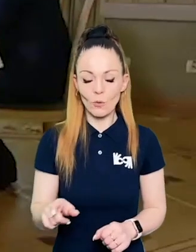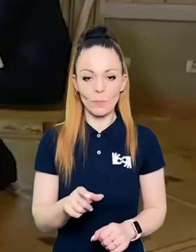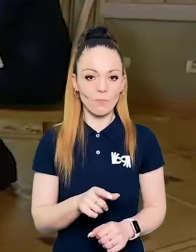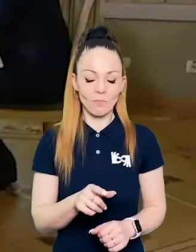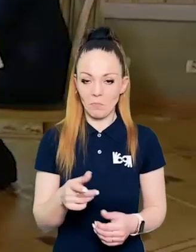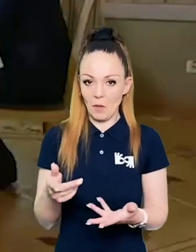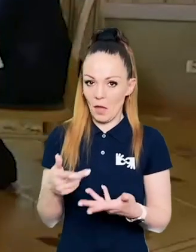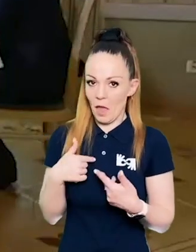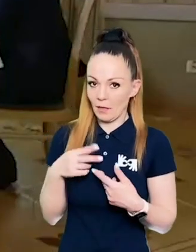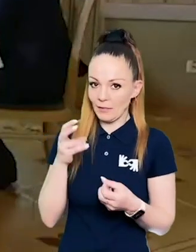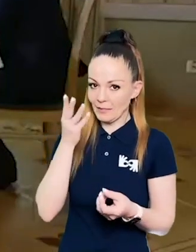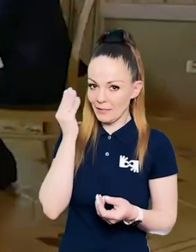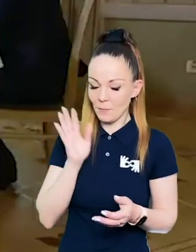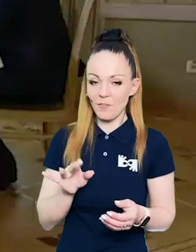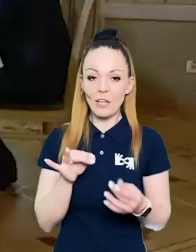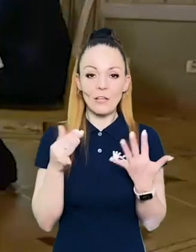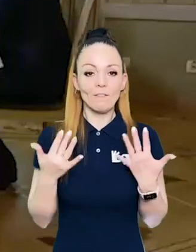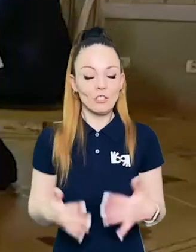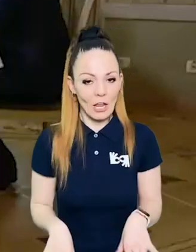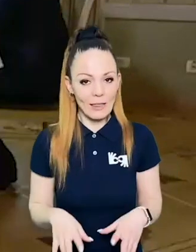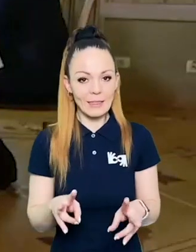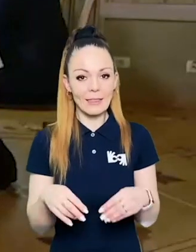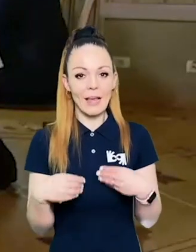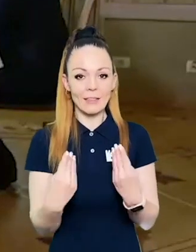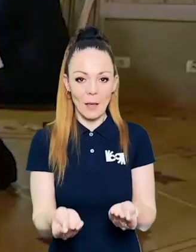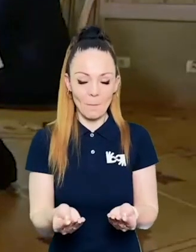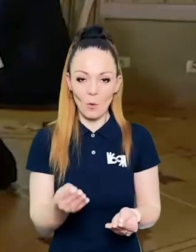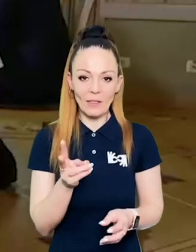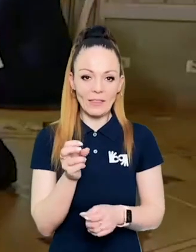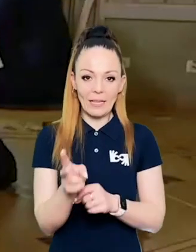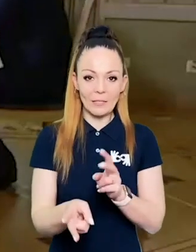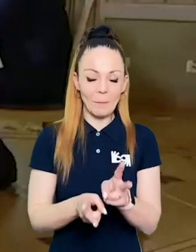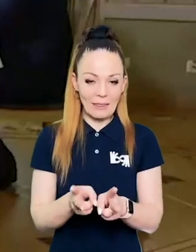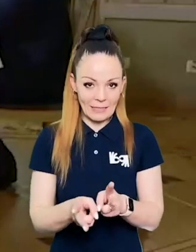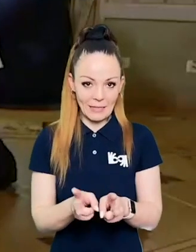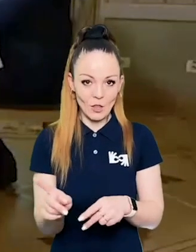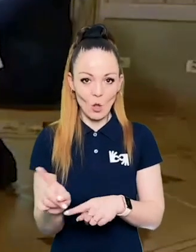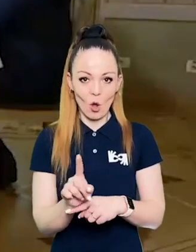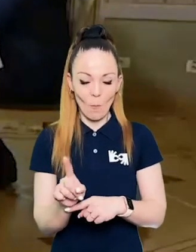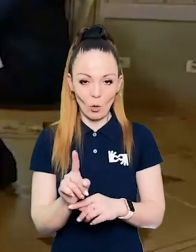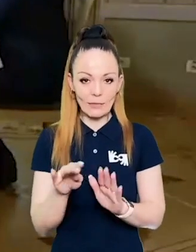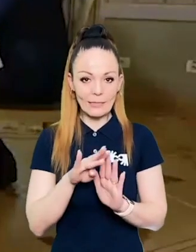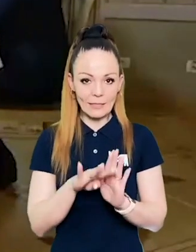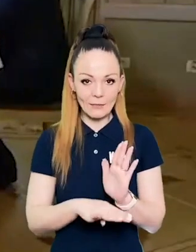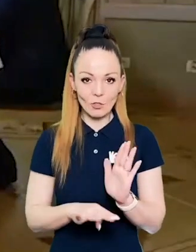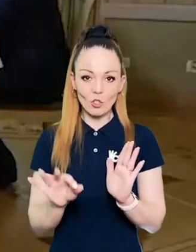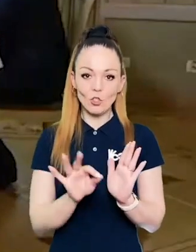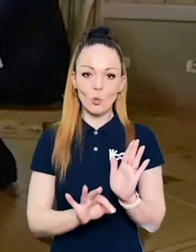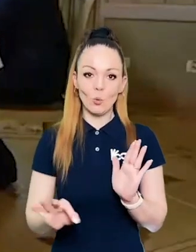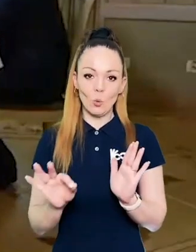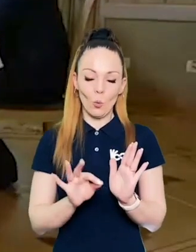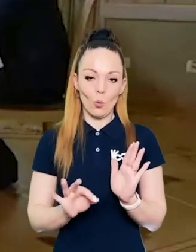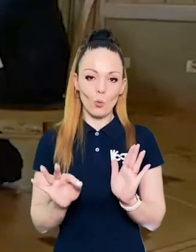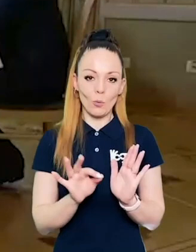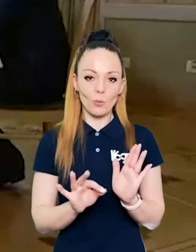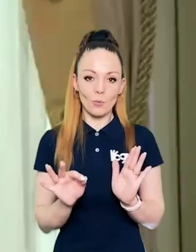жінок і вже не забуваємо не змінити нормативи щодо